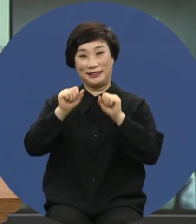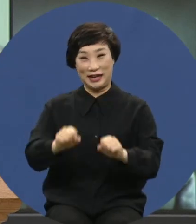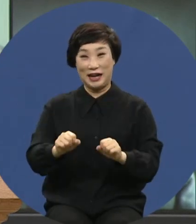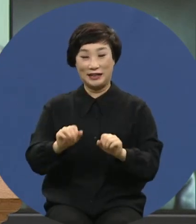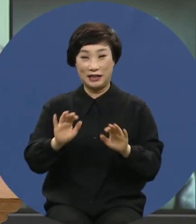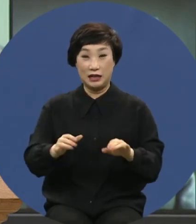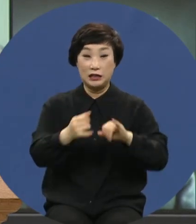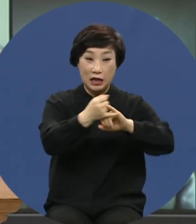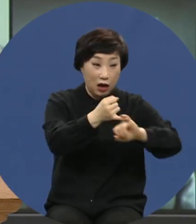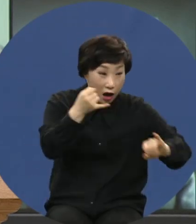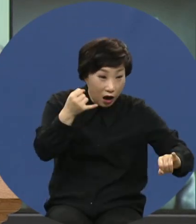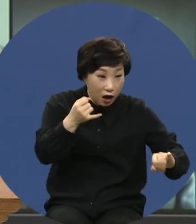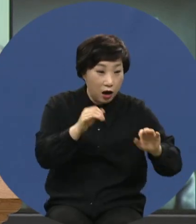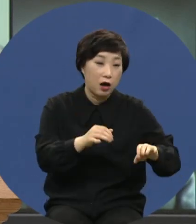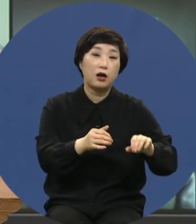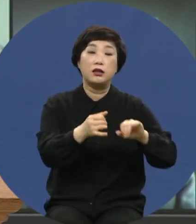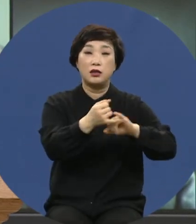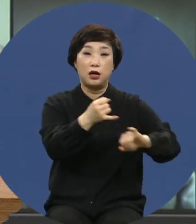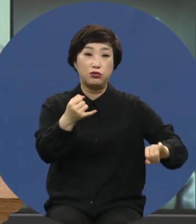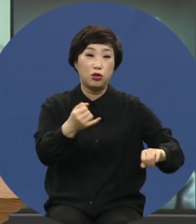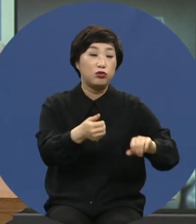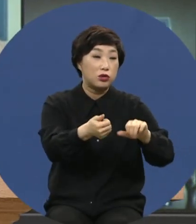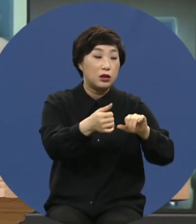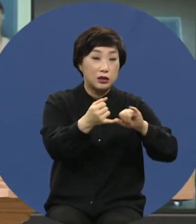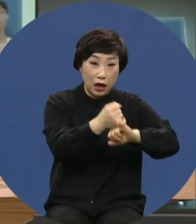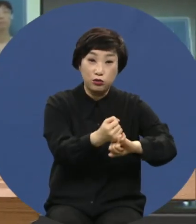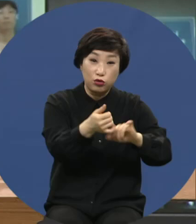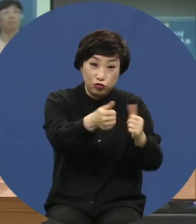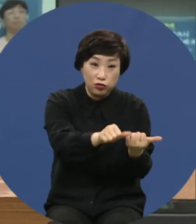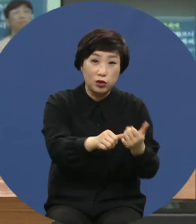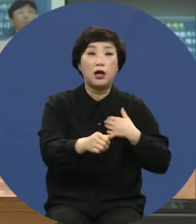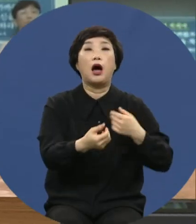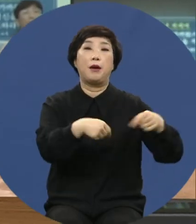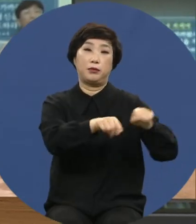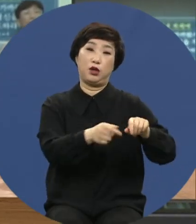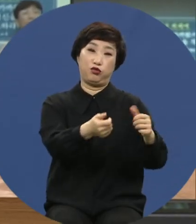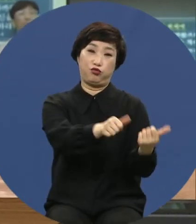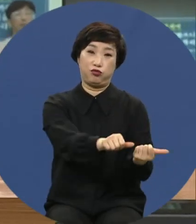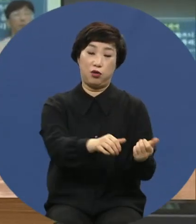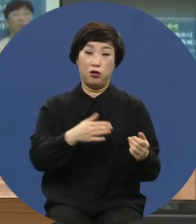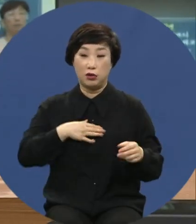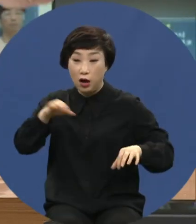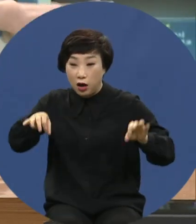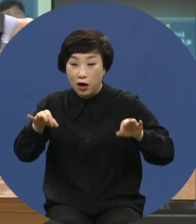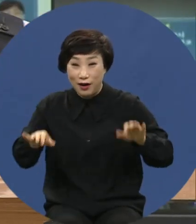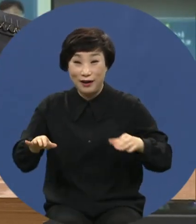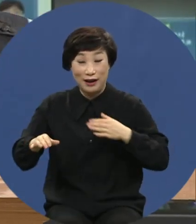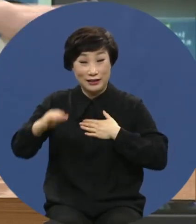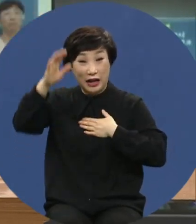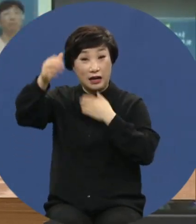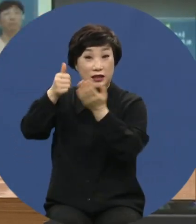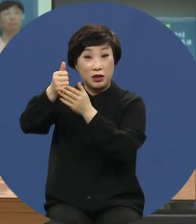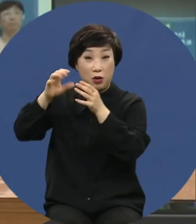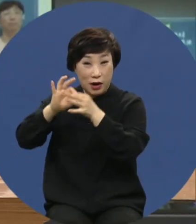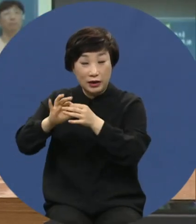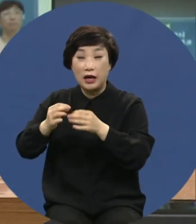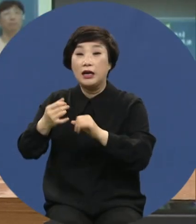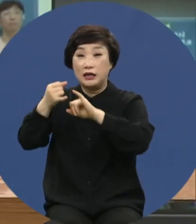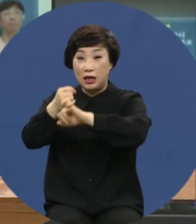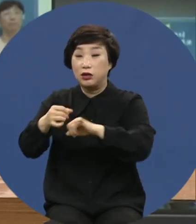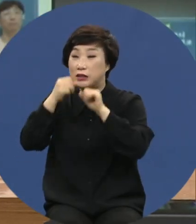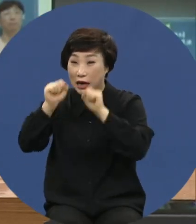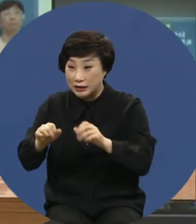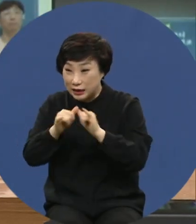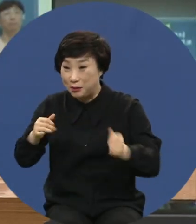자요, 약속을 못 지킨 자는 약속이 죽으면 너도 같이 죽는다는 것입니다. 나와 하나님과 관계의 약속이 살아있는 사람